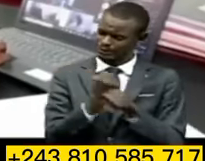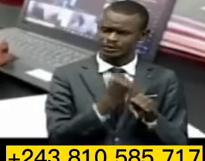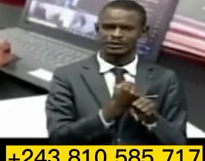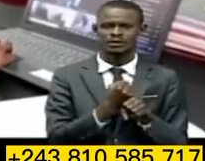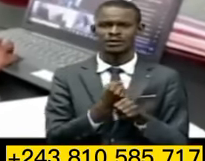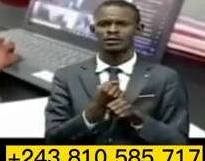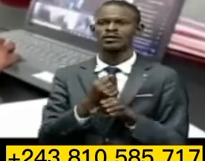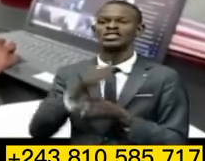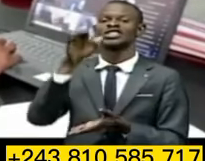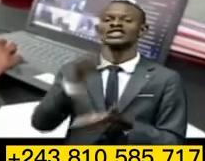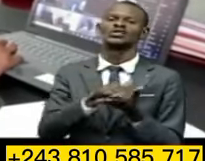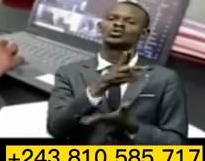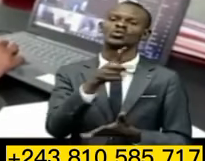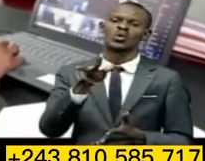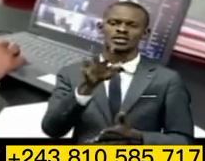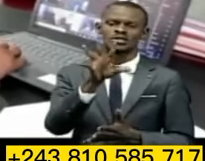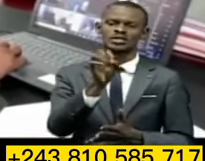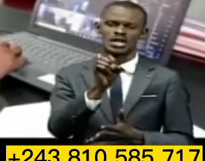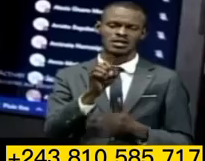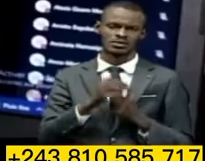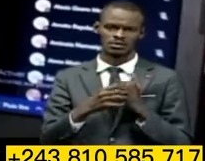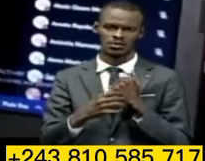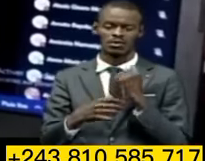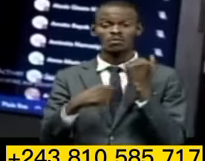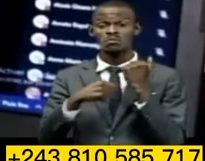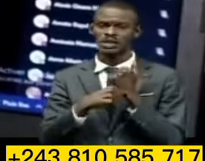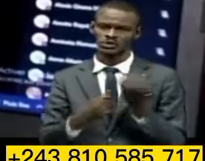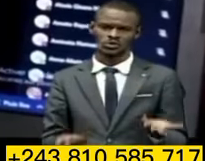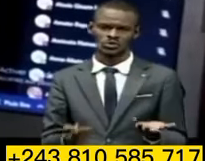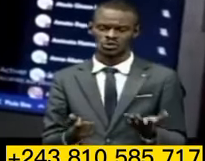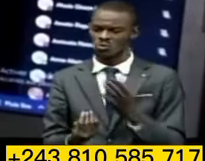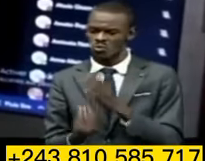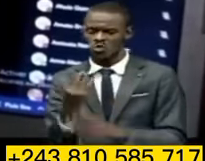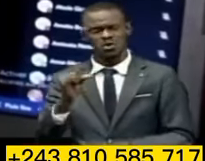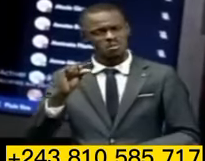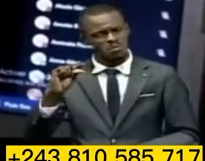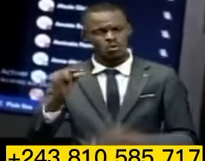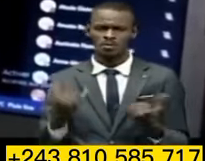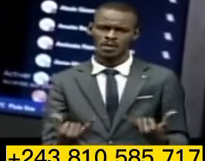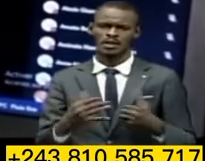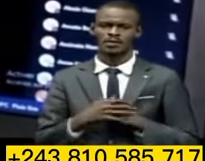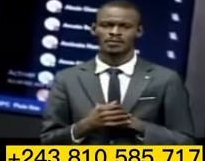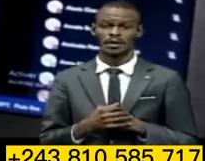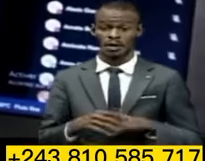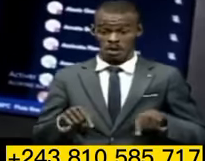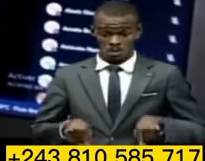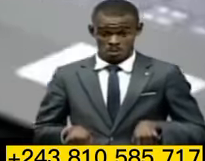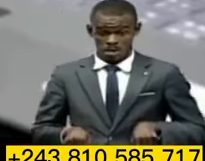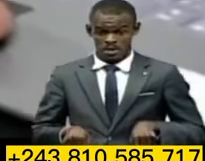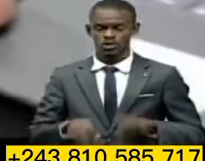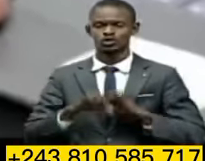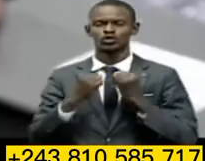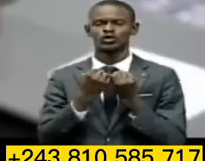depuis 2021, avec une production de 541 000 mètres. Actuellement, la Sotexki